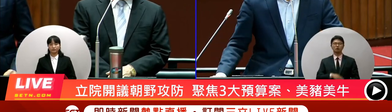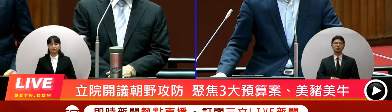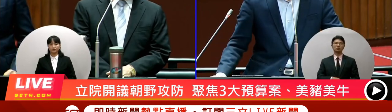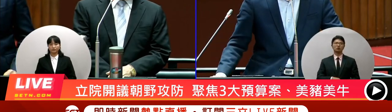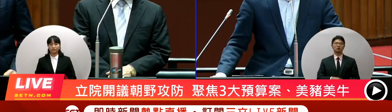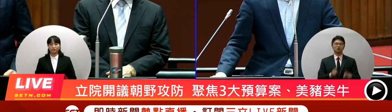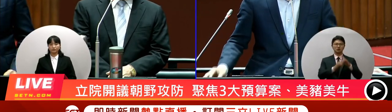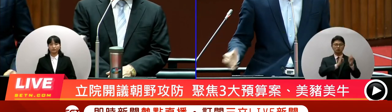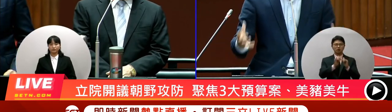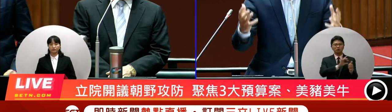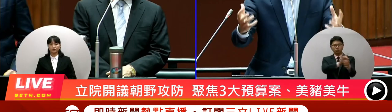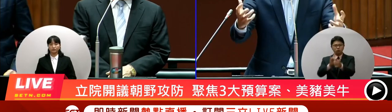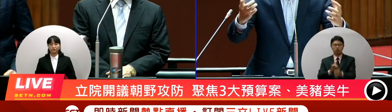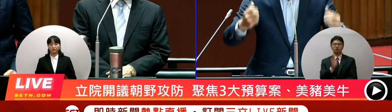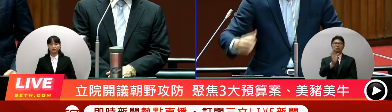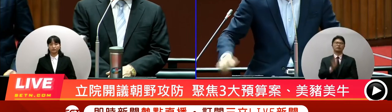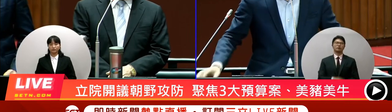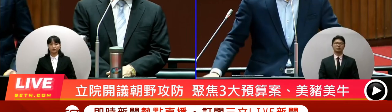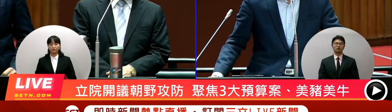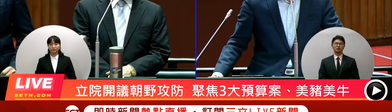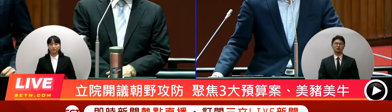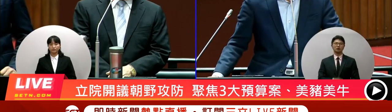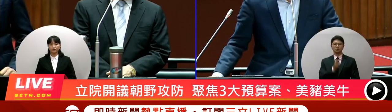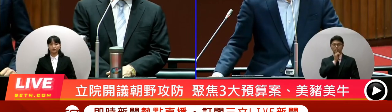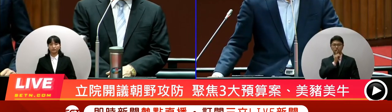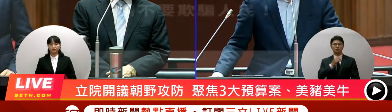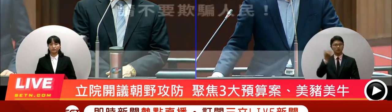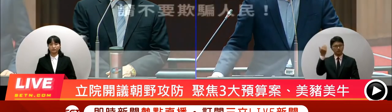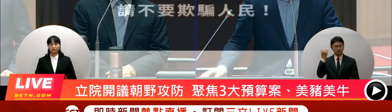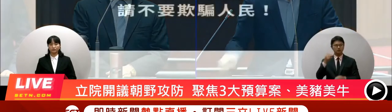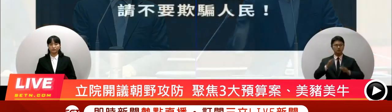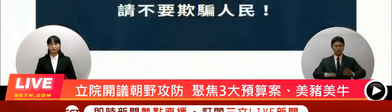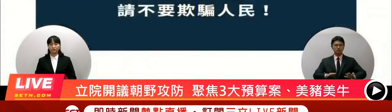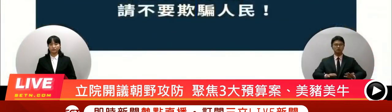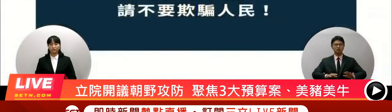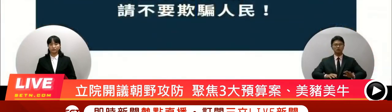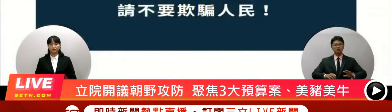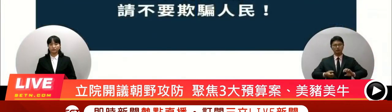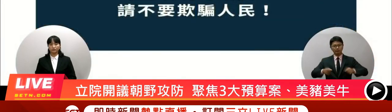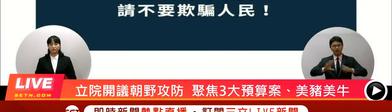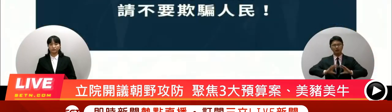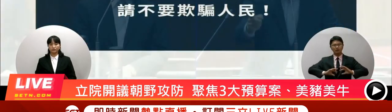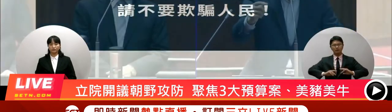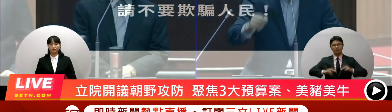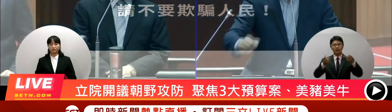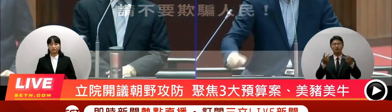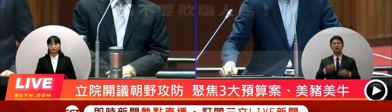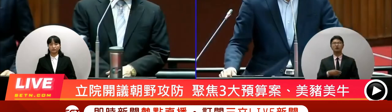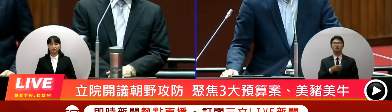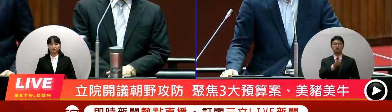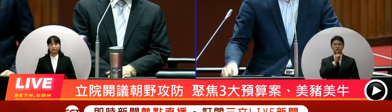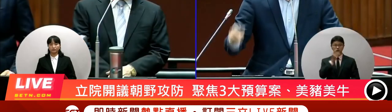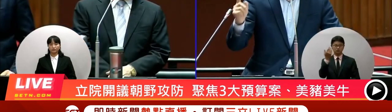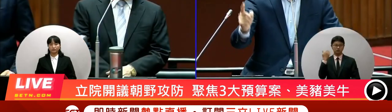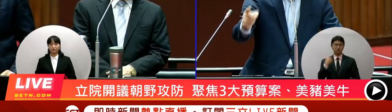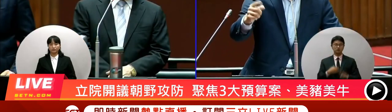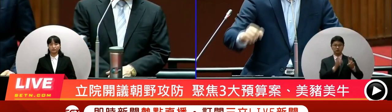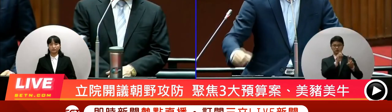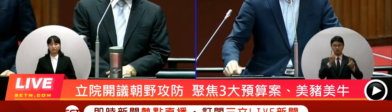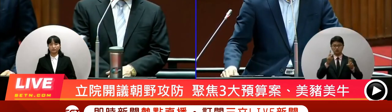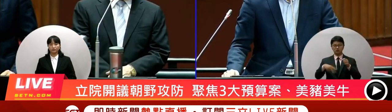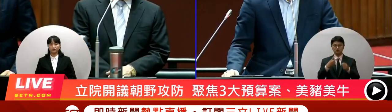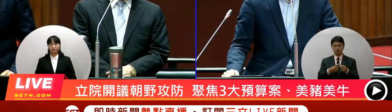啊！不要说什么时空环境改变，不要骗人民说你根据2012 Codex 标准，你立